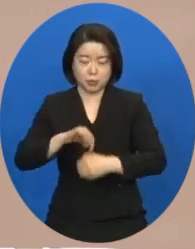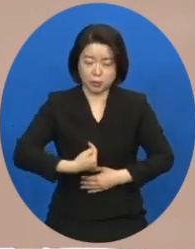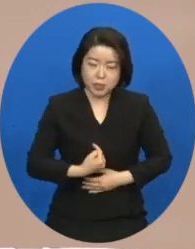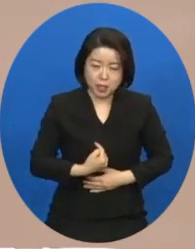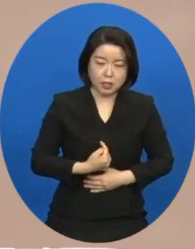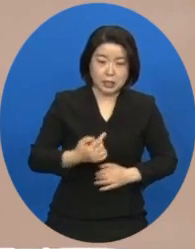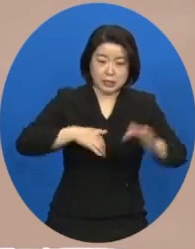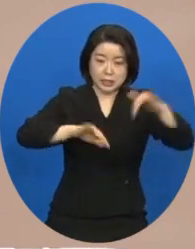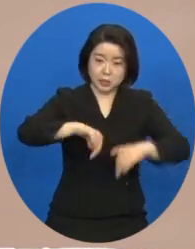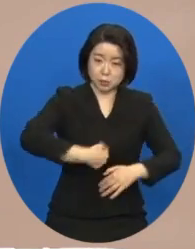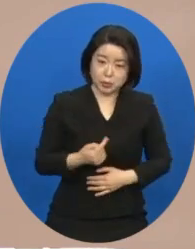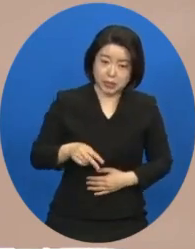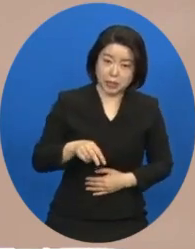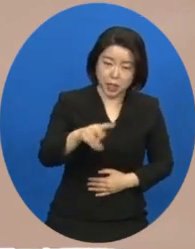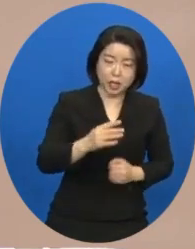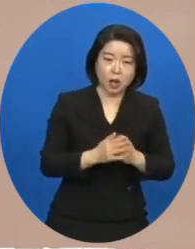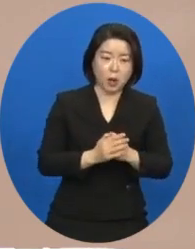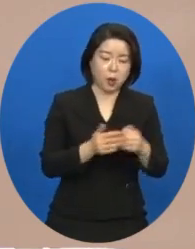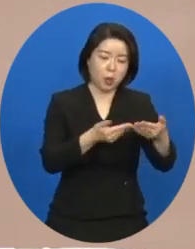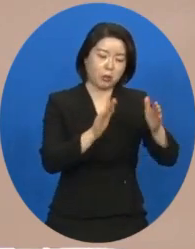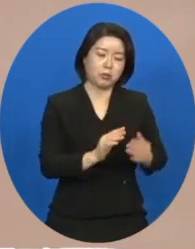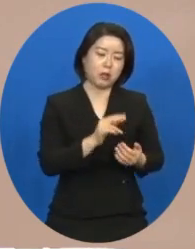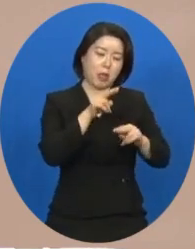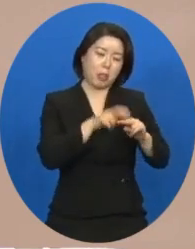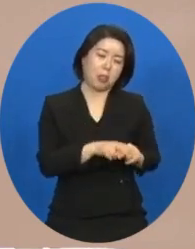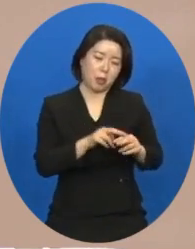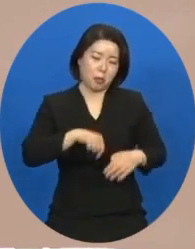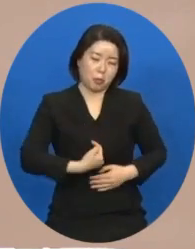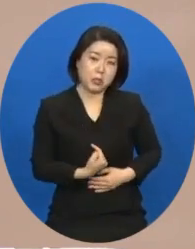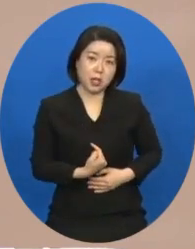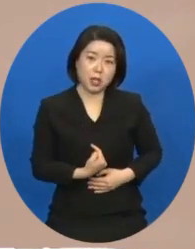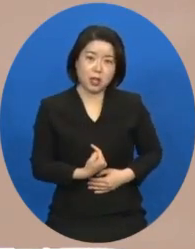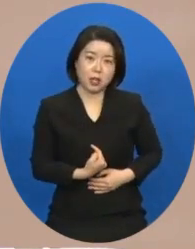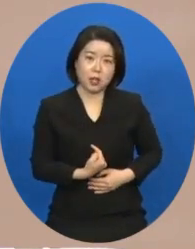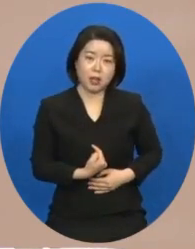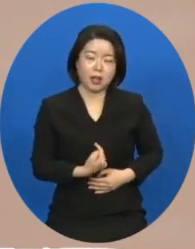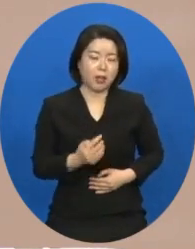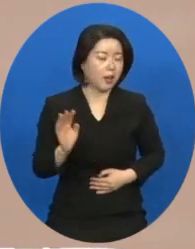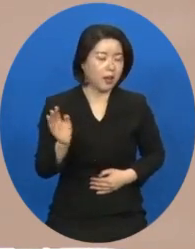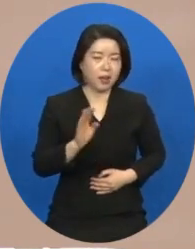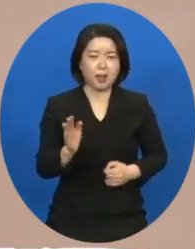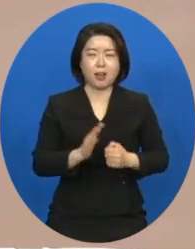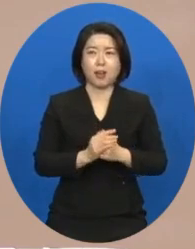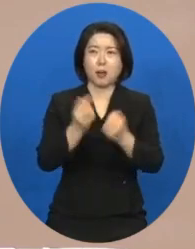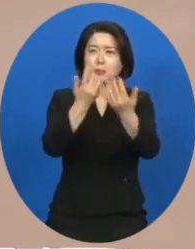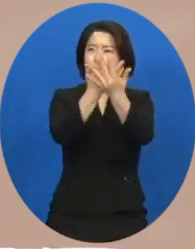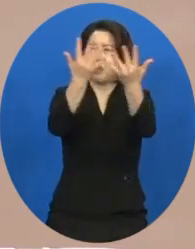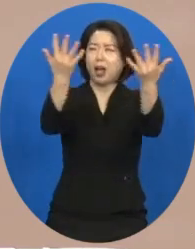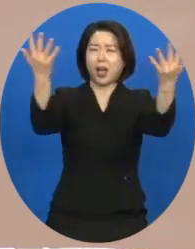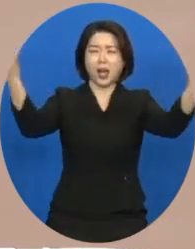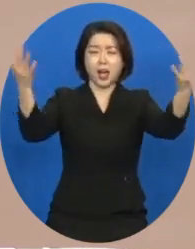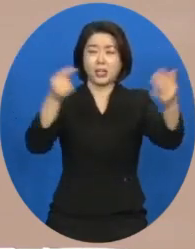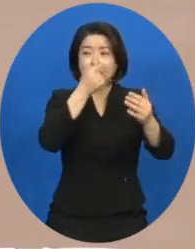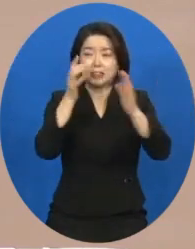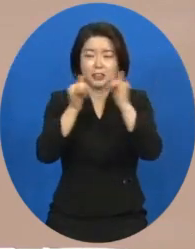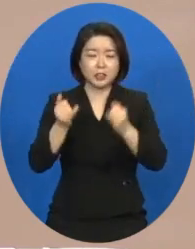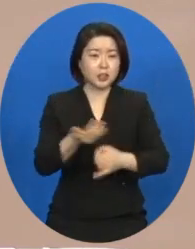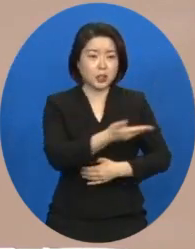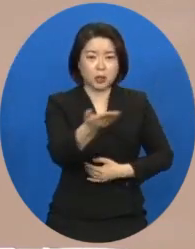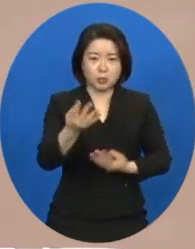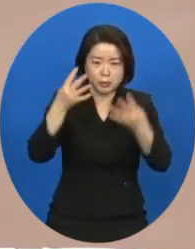가든 어느 구석에 혼자 쭈그리고 있든 허다히 많은 증인들이 여러분들을 지켜보고